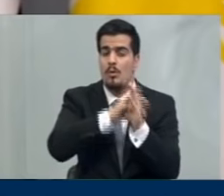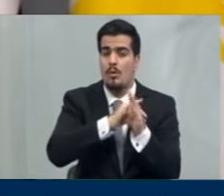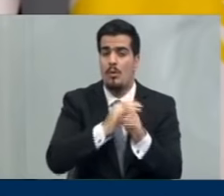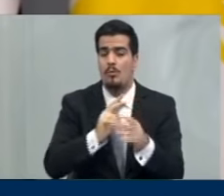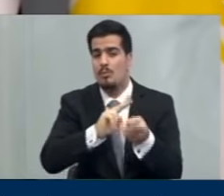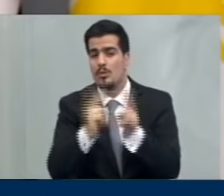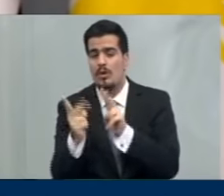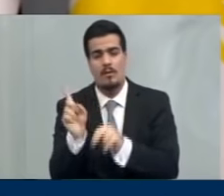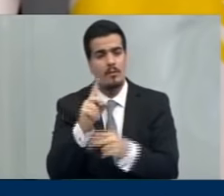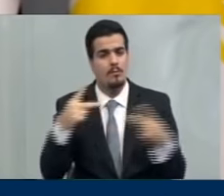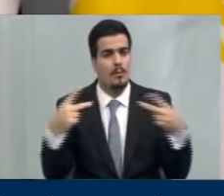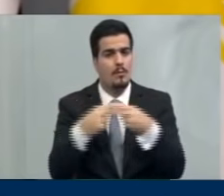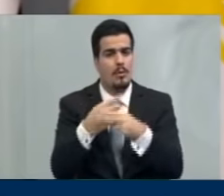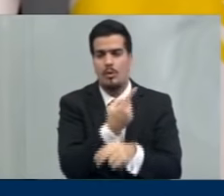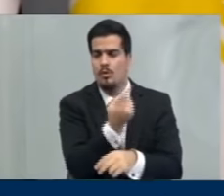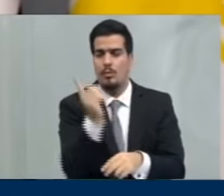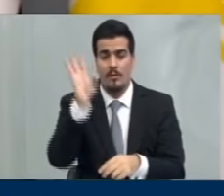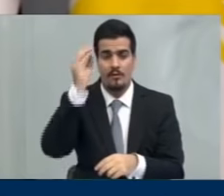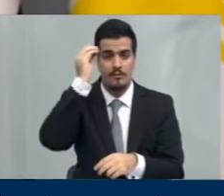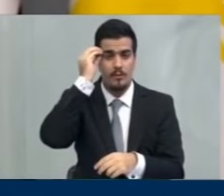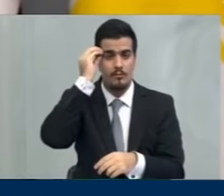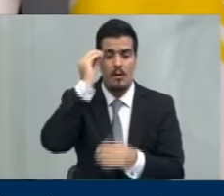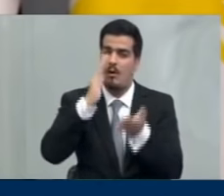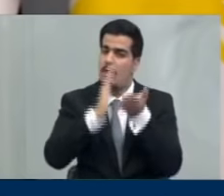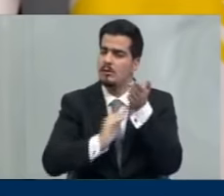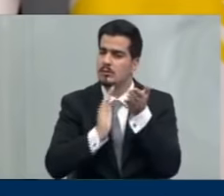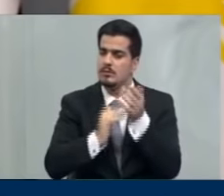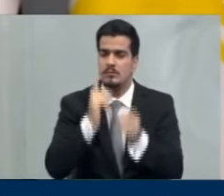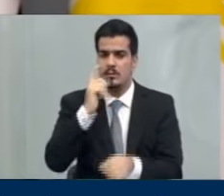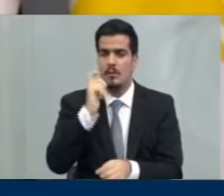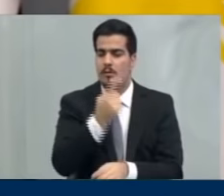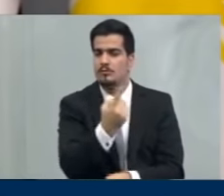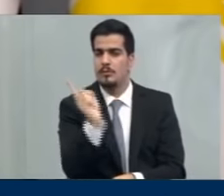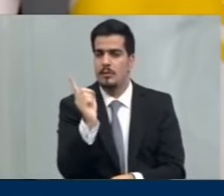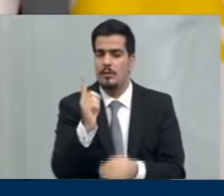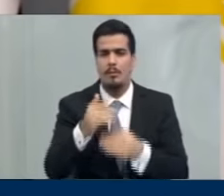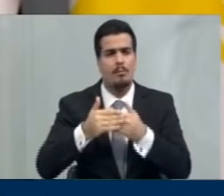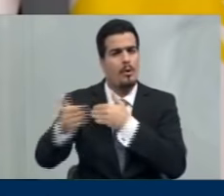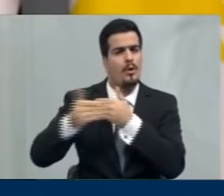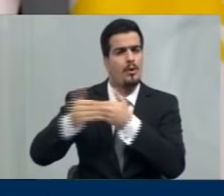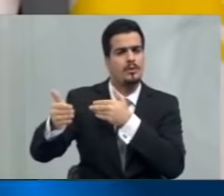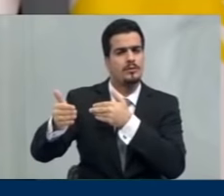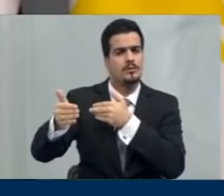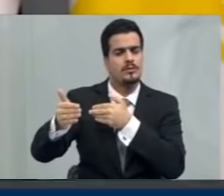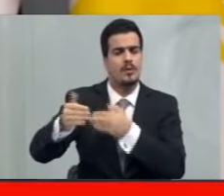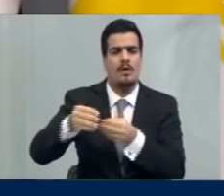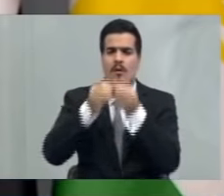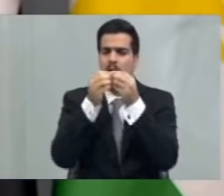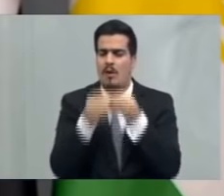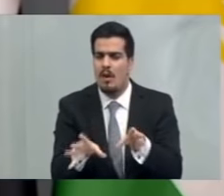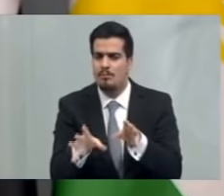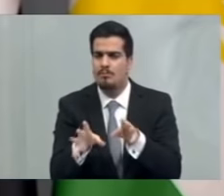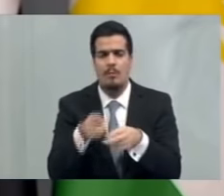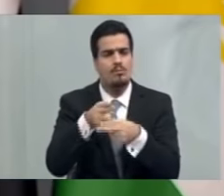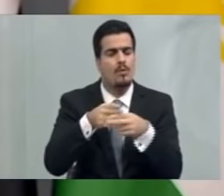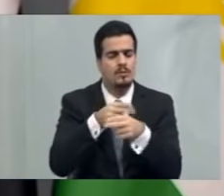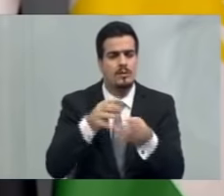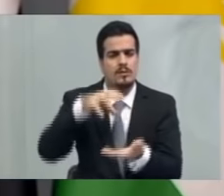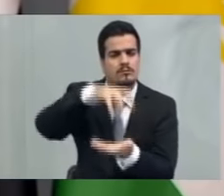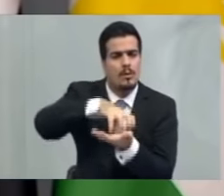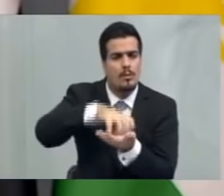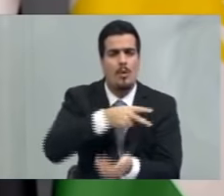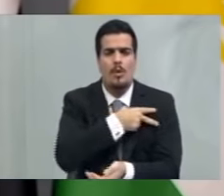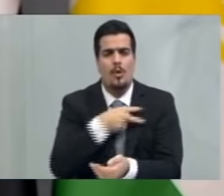أدعو جميع الأطراف إلى تفهم خطورة الوضع والابتعاد عن التعرض للممتلكات العامة والمؤسسات التي